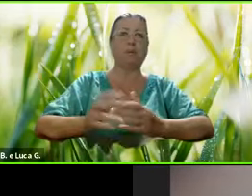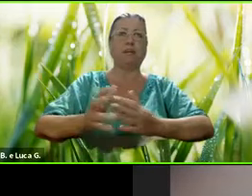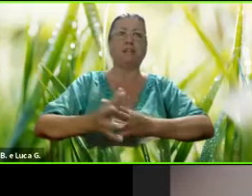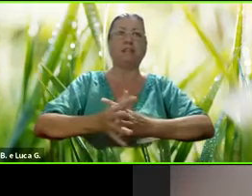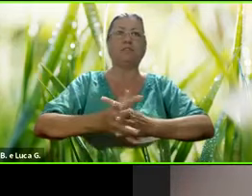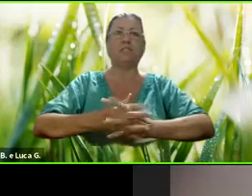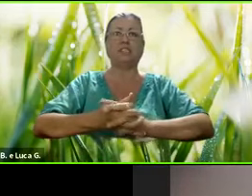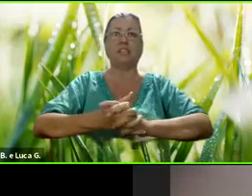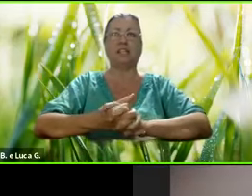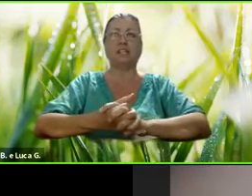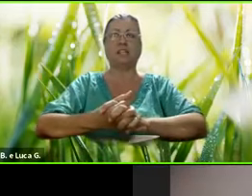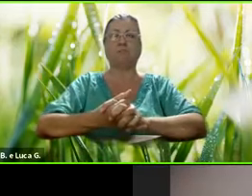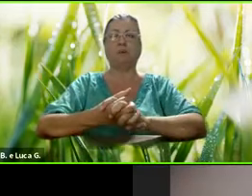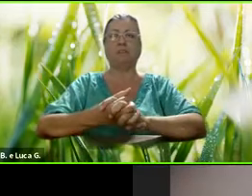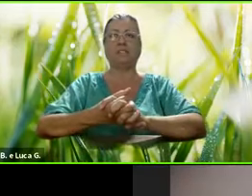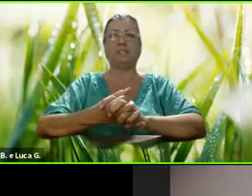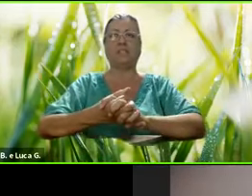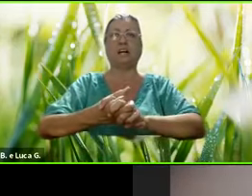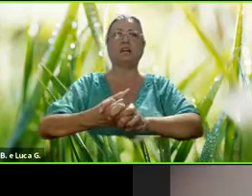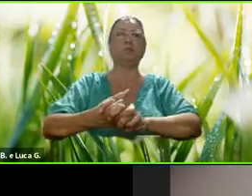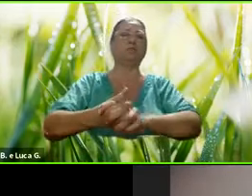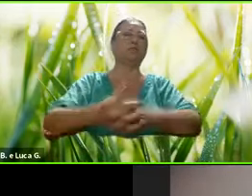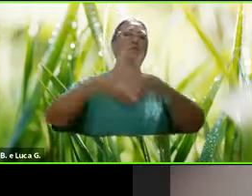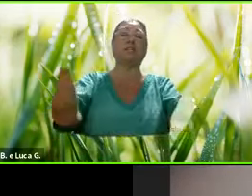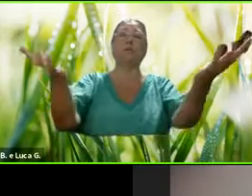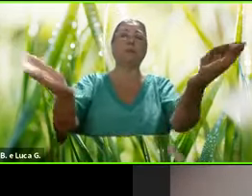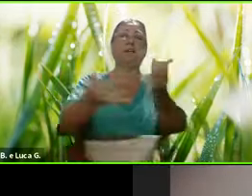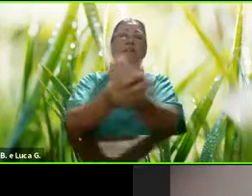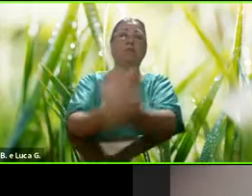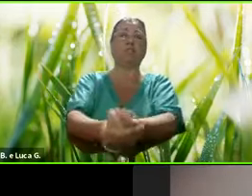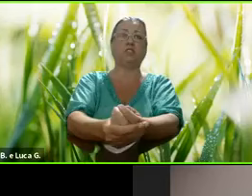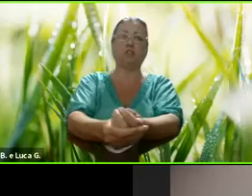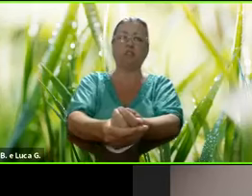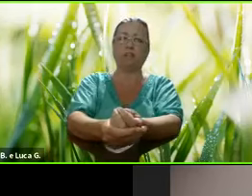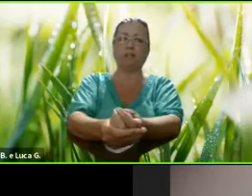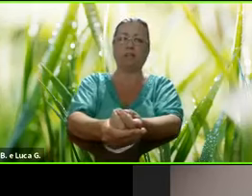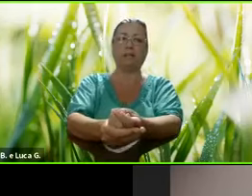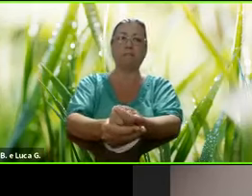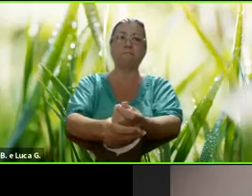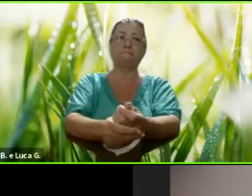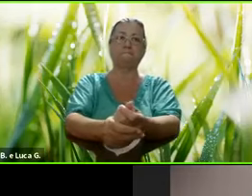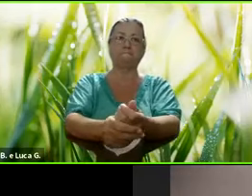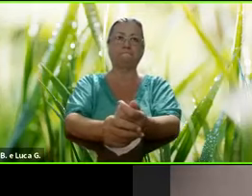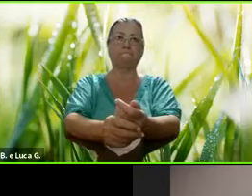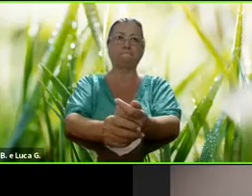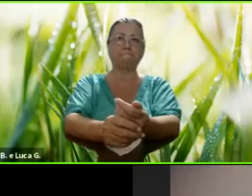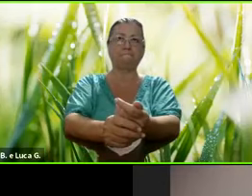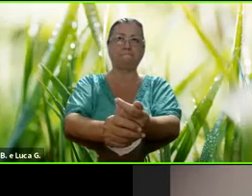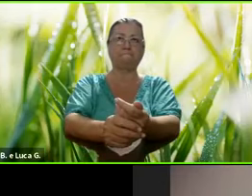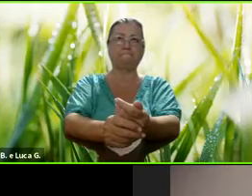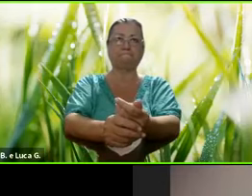vostre domande, le vostre perplessità o i vostri commenti, i vostri suggerimenti.